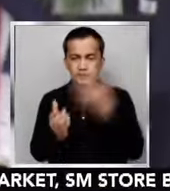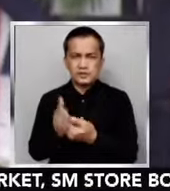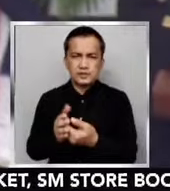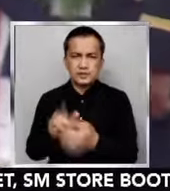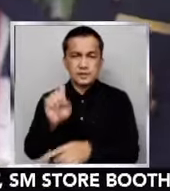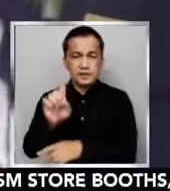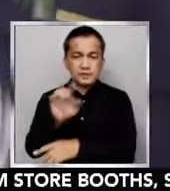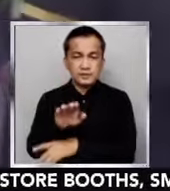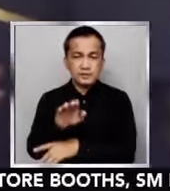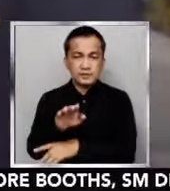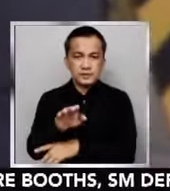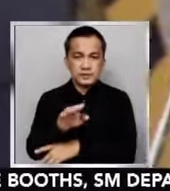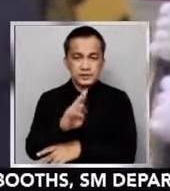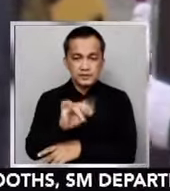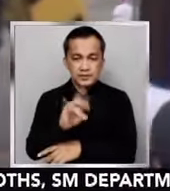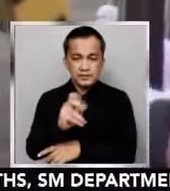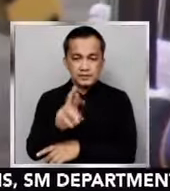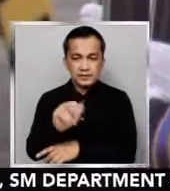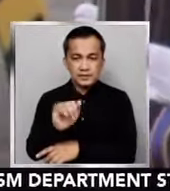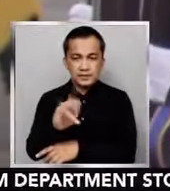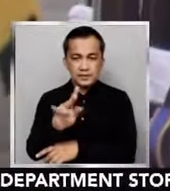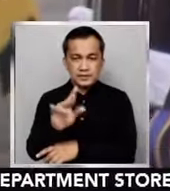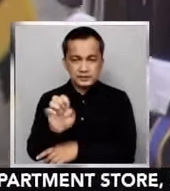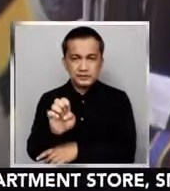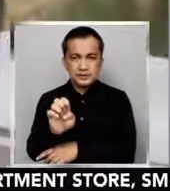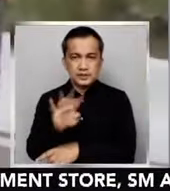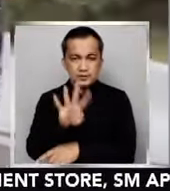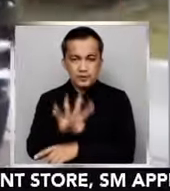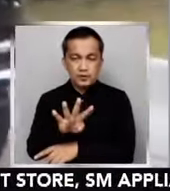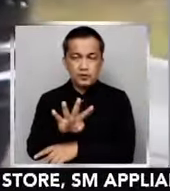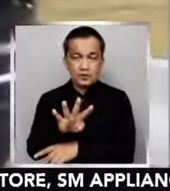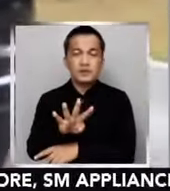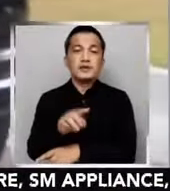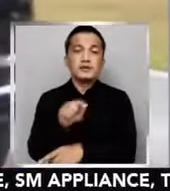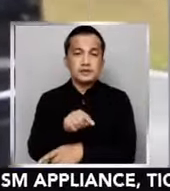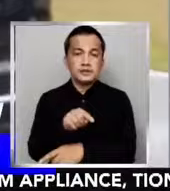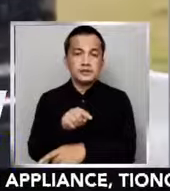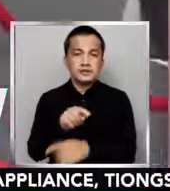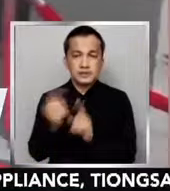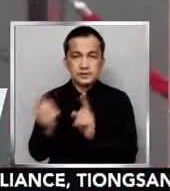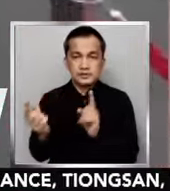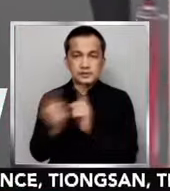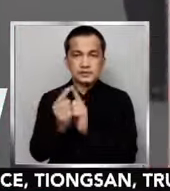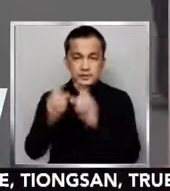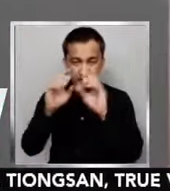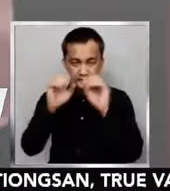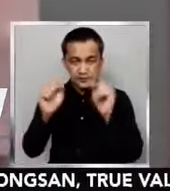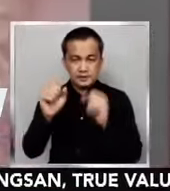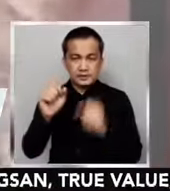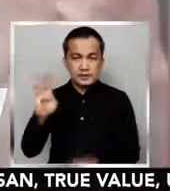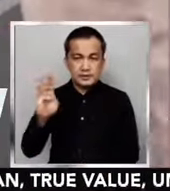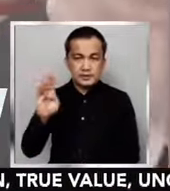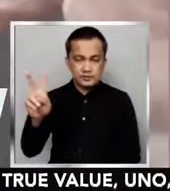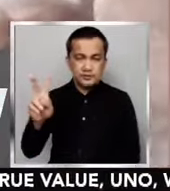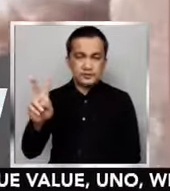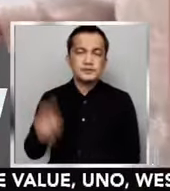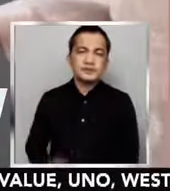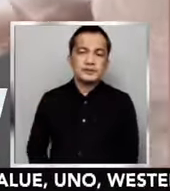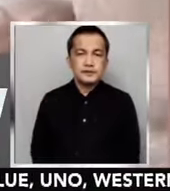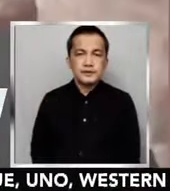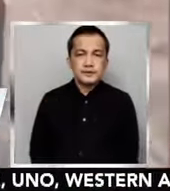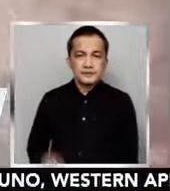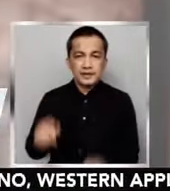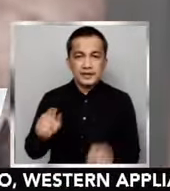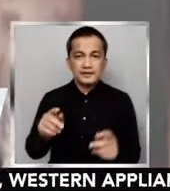sa villamore Air Base bandang 400 ng hapon naman nang salubungin siya ni Pangulong Ferdinand Bongbong Marcos JR sa Palasyo ng